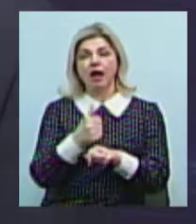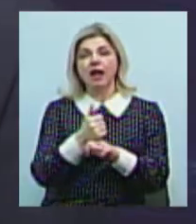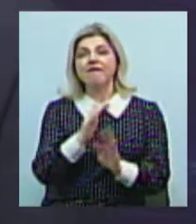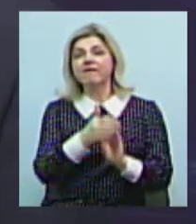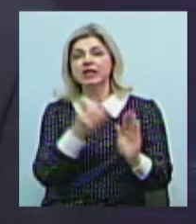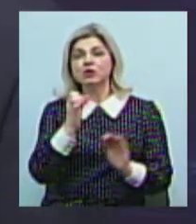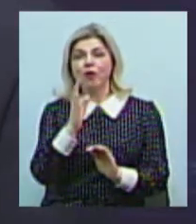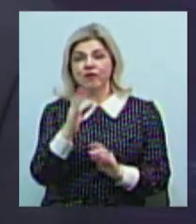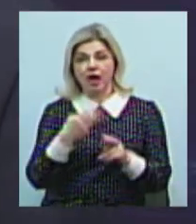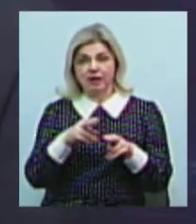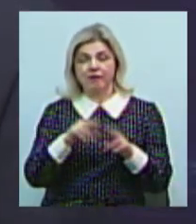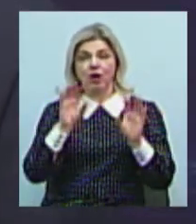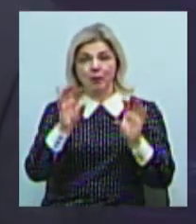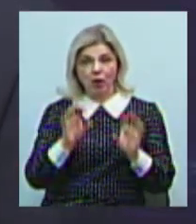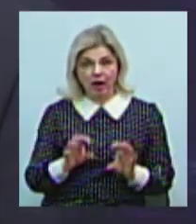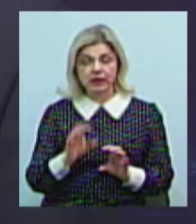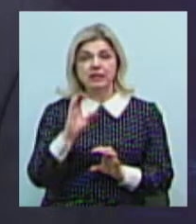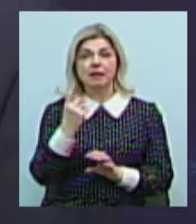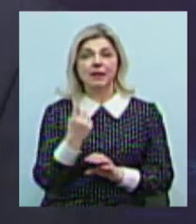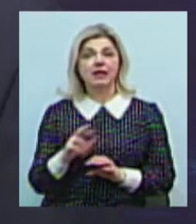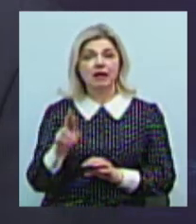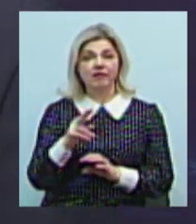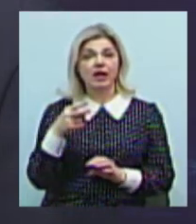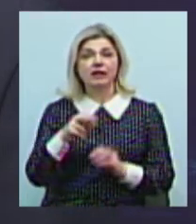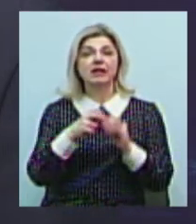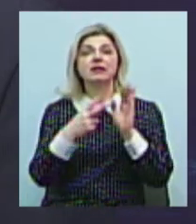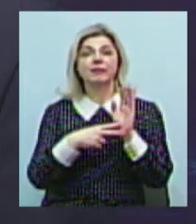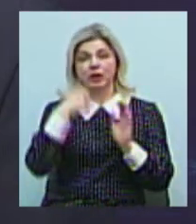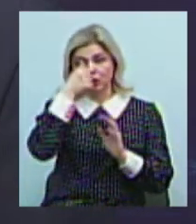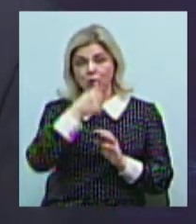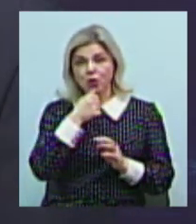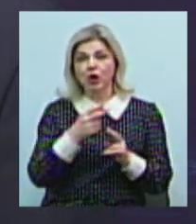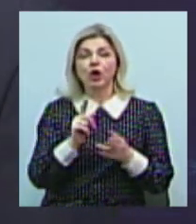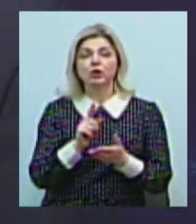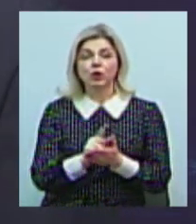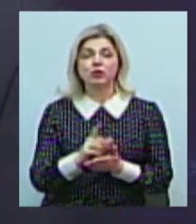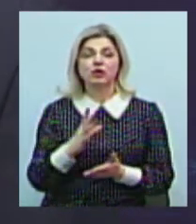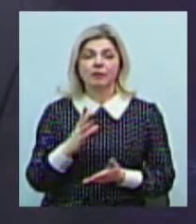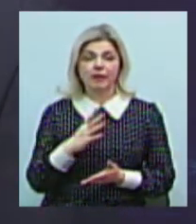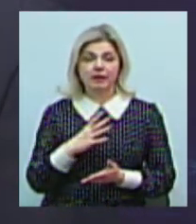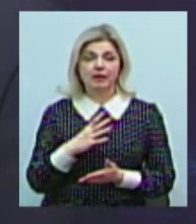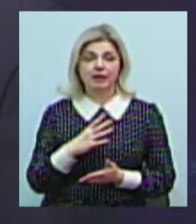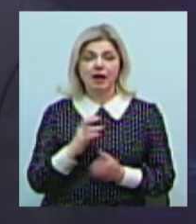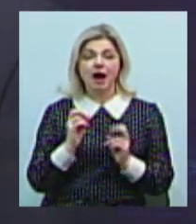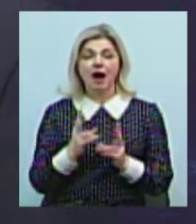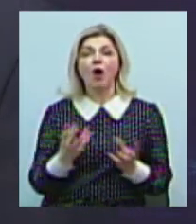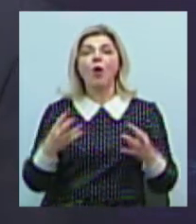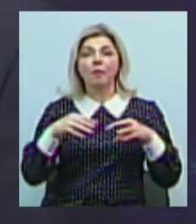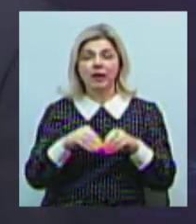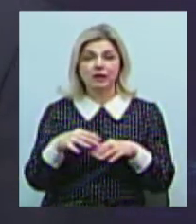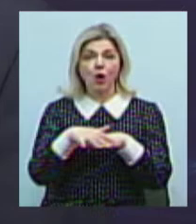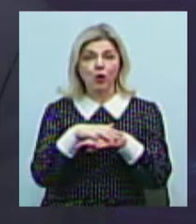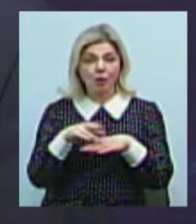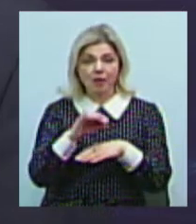что хотя с 1 января 2017 года программа целевой метод должен был стать практикой как объединенные громады